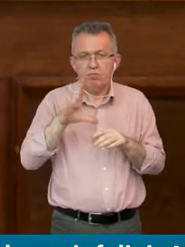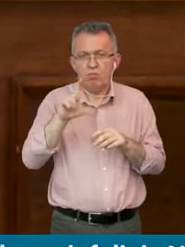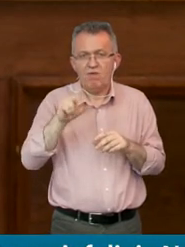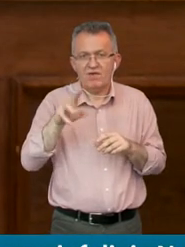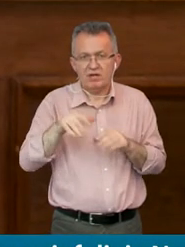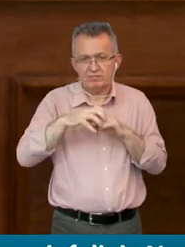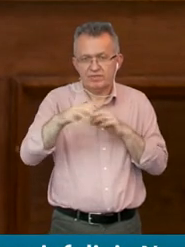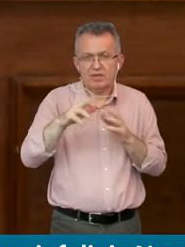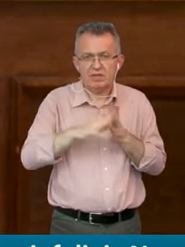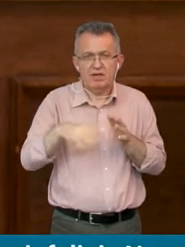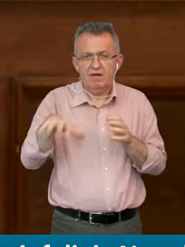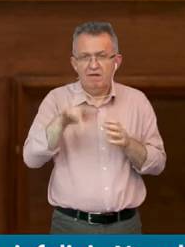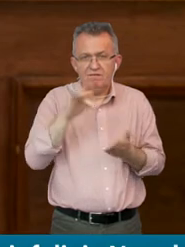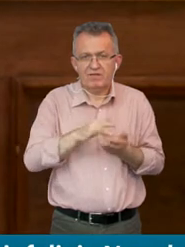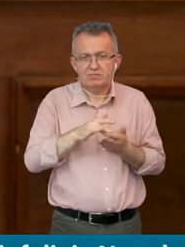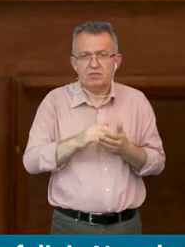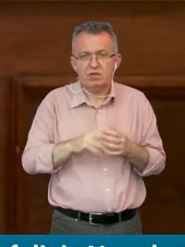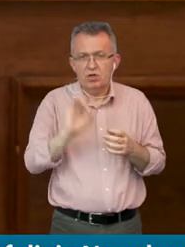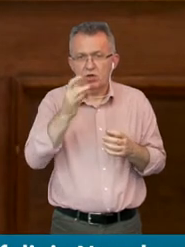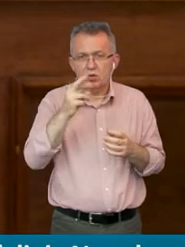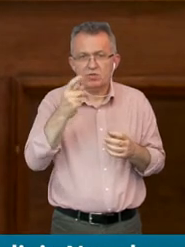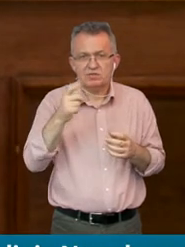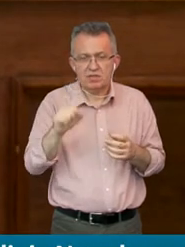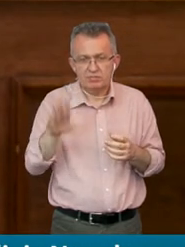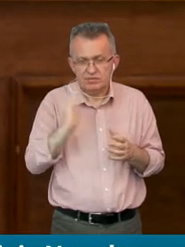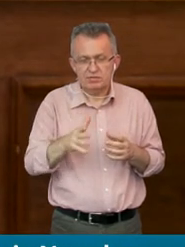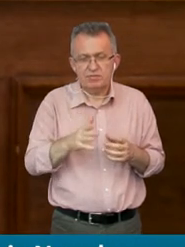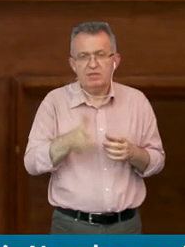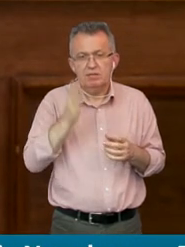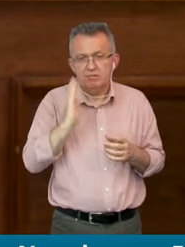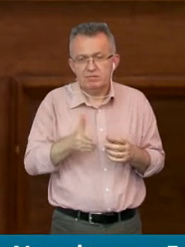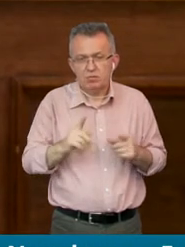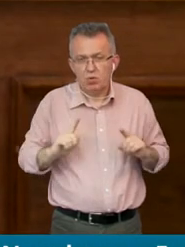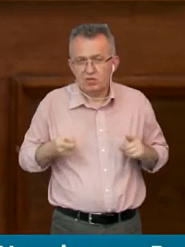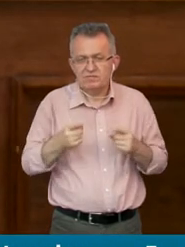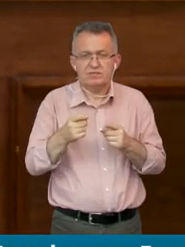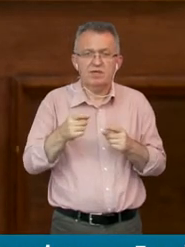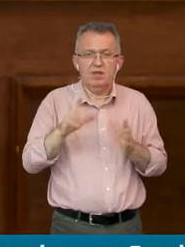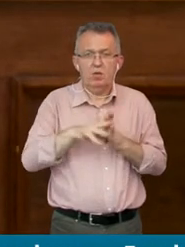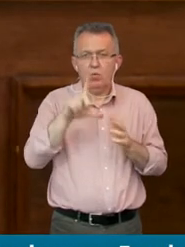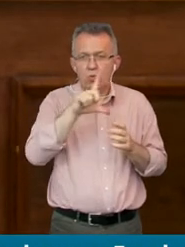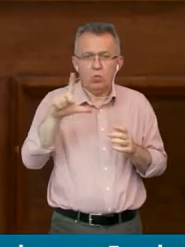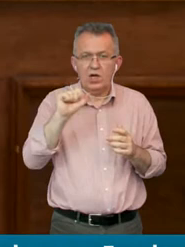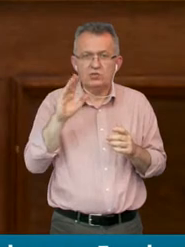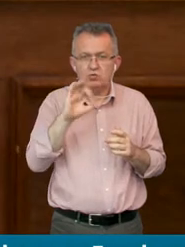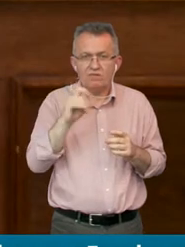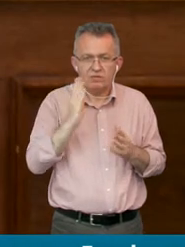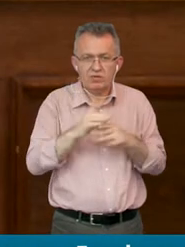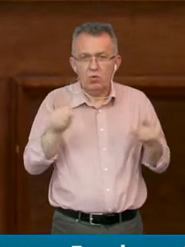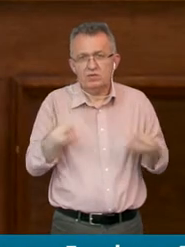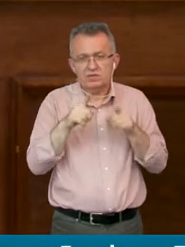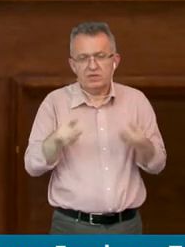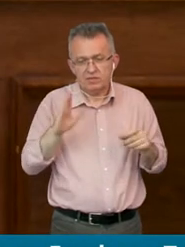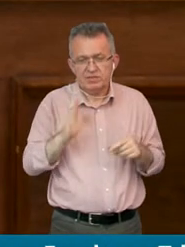na Wyspie Grodzkiej. Będziemy funkcjonowali na Łasztowni, tam koncerty,